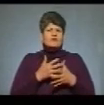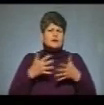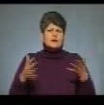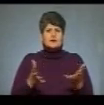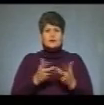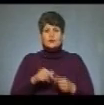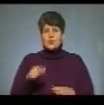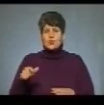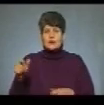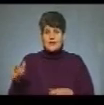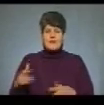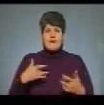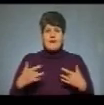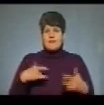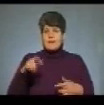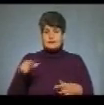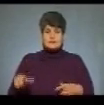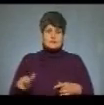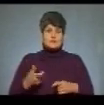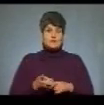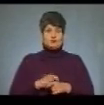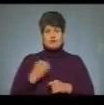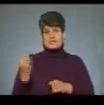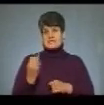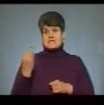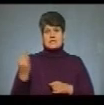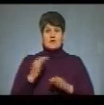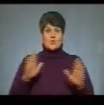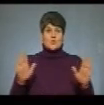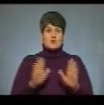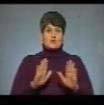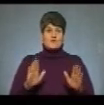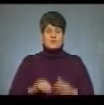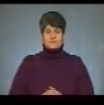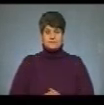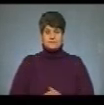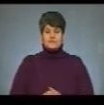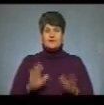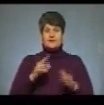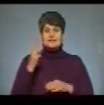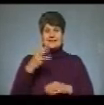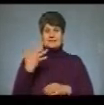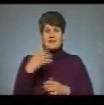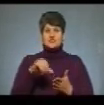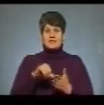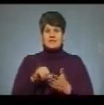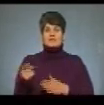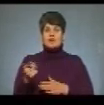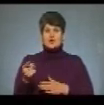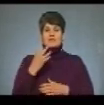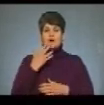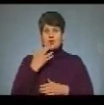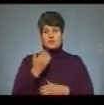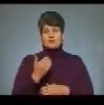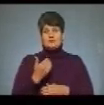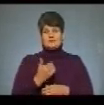і артистів дуже цікаво колядувати. Колядували 35 членів Тернопільського